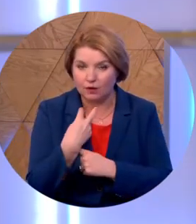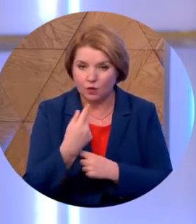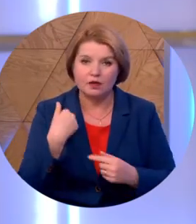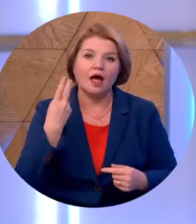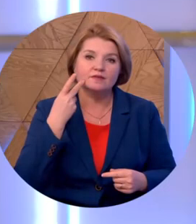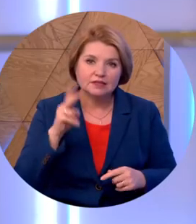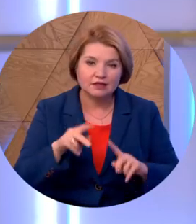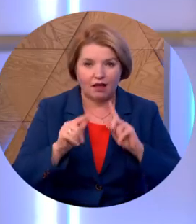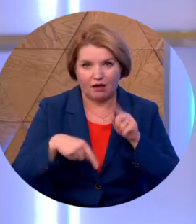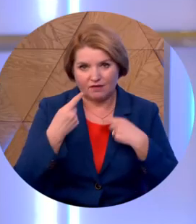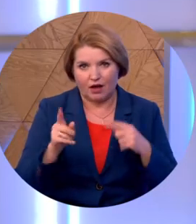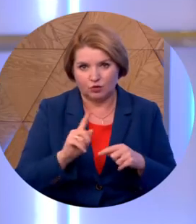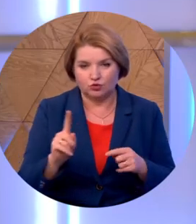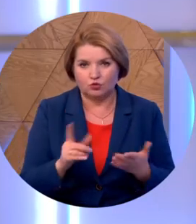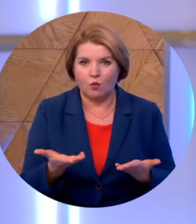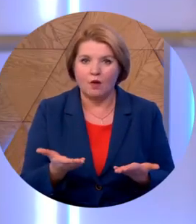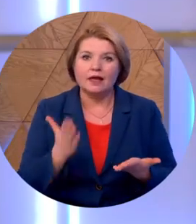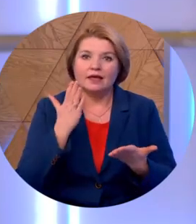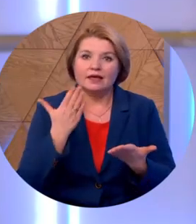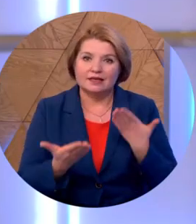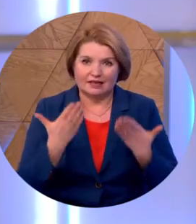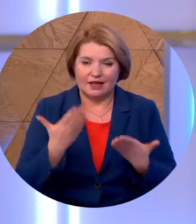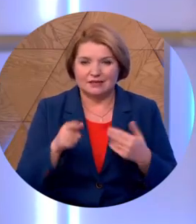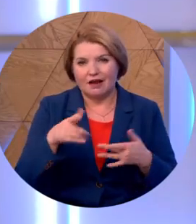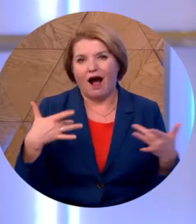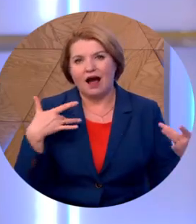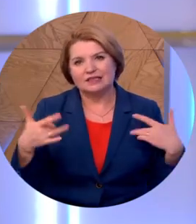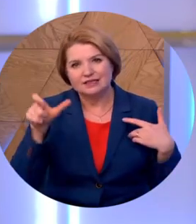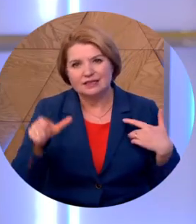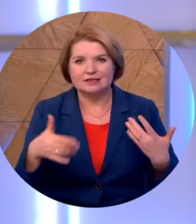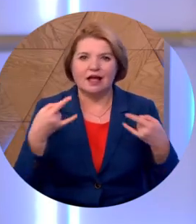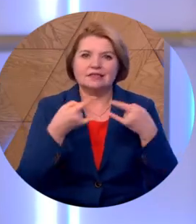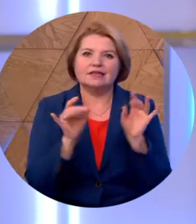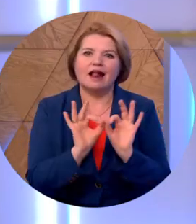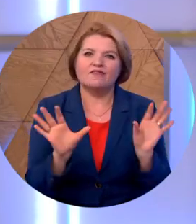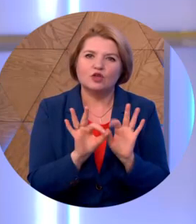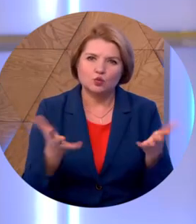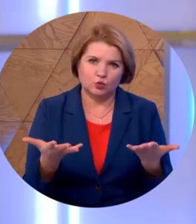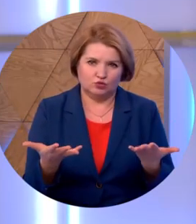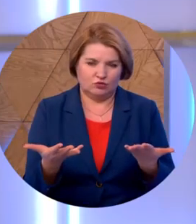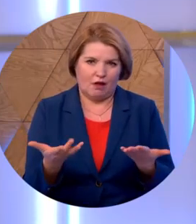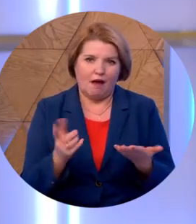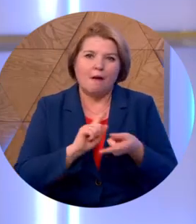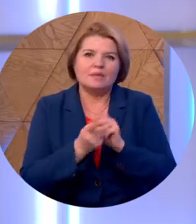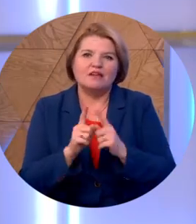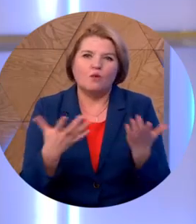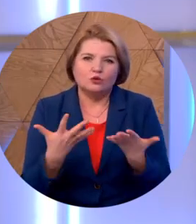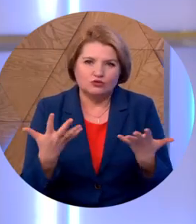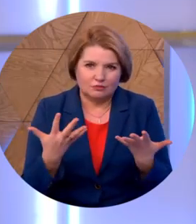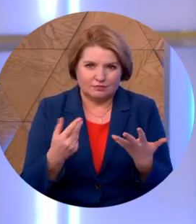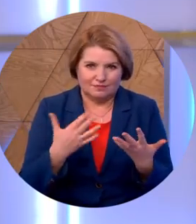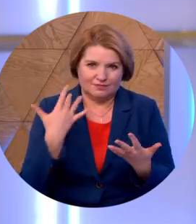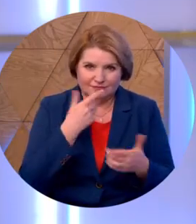говорю если артист разговорного жанра если он телеведущий или э переводчик не делайте этого Либо